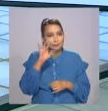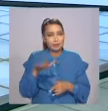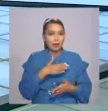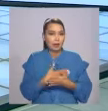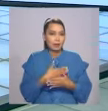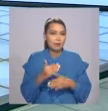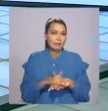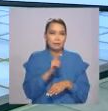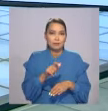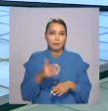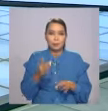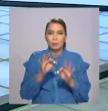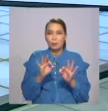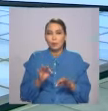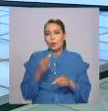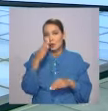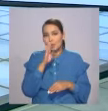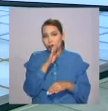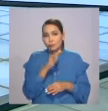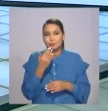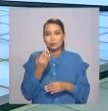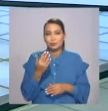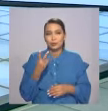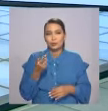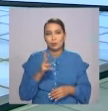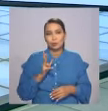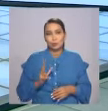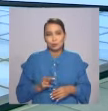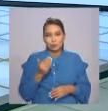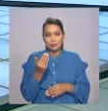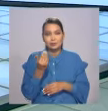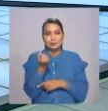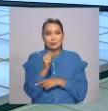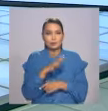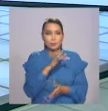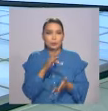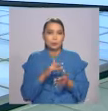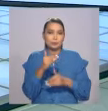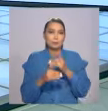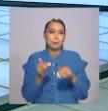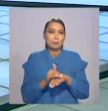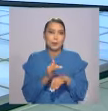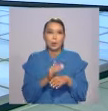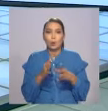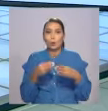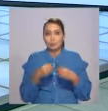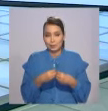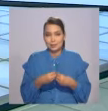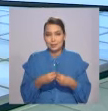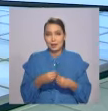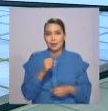Причем с родителей берут пример и 2 их дочери. А совсем недавно чета стала победителем городского этапа конкурса «Мерейлі